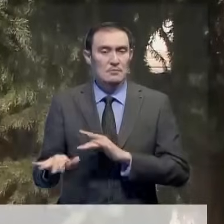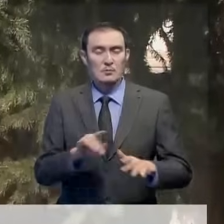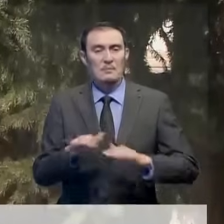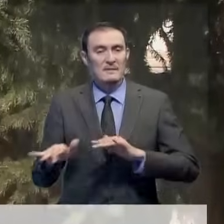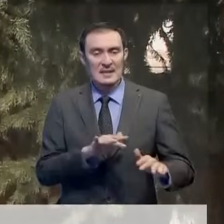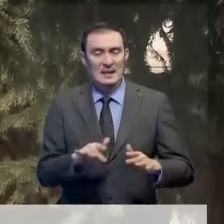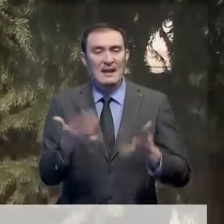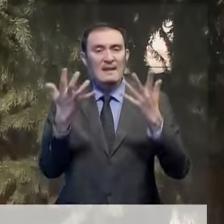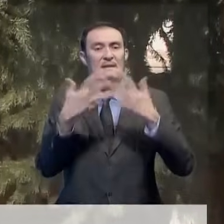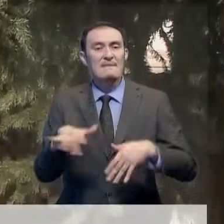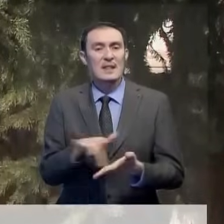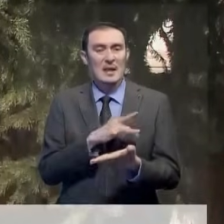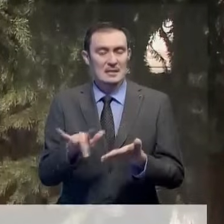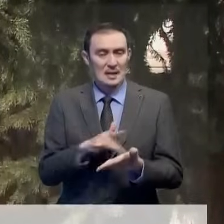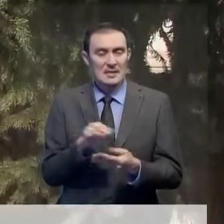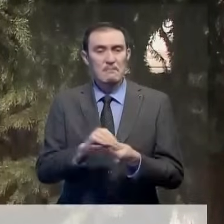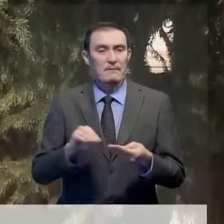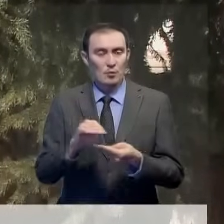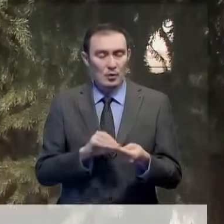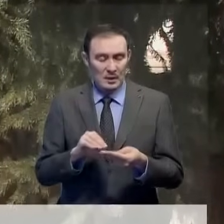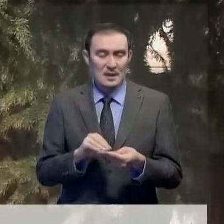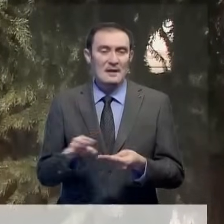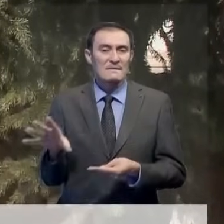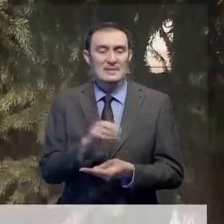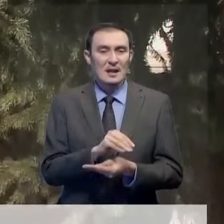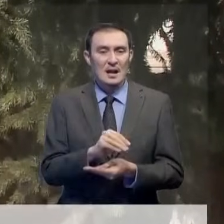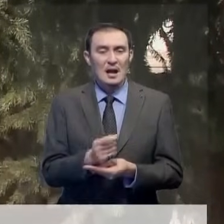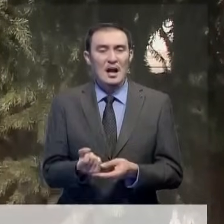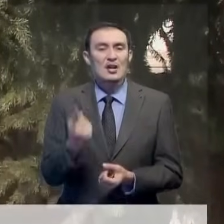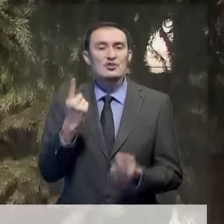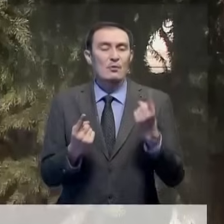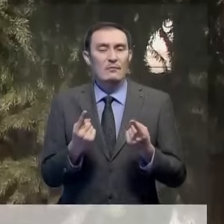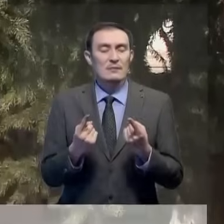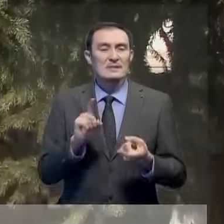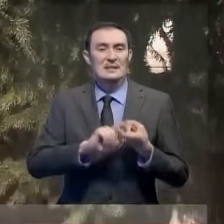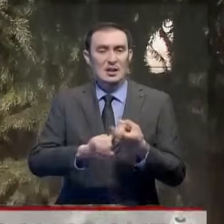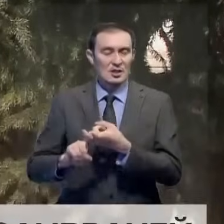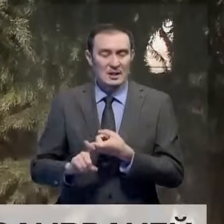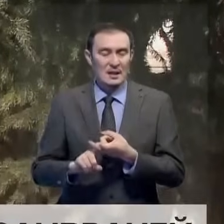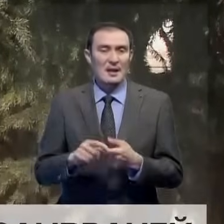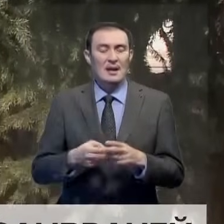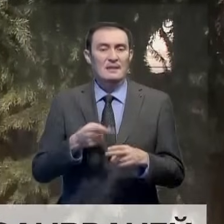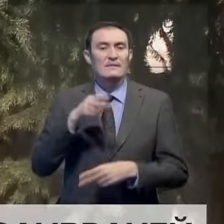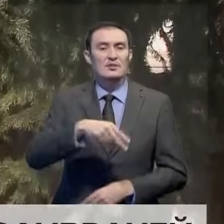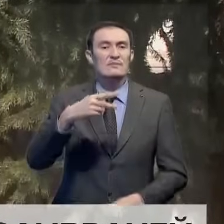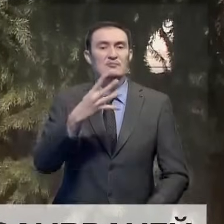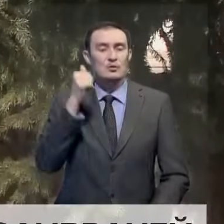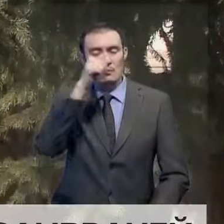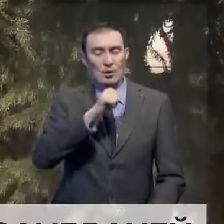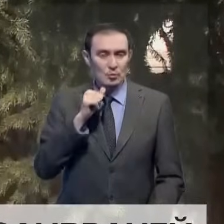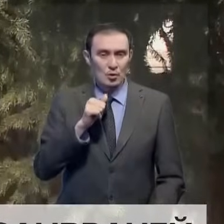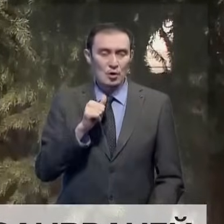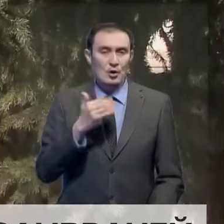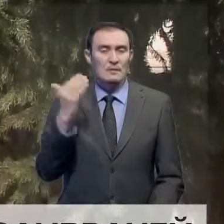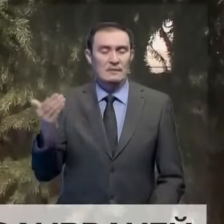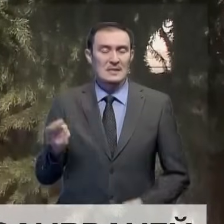проведению инвентаризации, повторной инвентаризации всех очагов радиационного загрязнения. То есть это будет в 2024 году. Мы планируем, что со